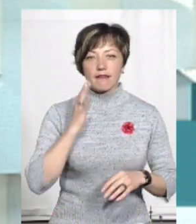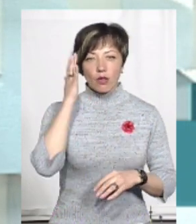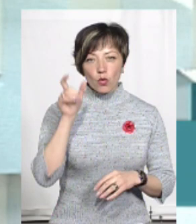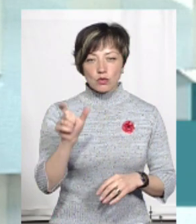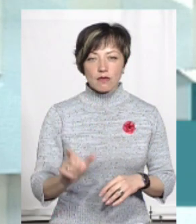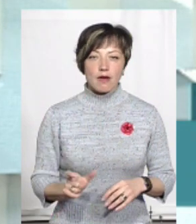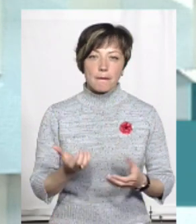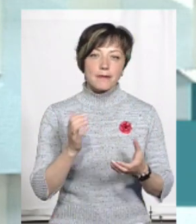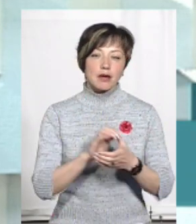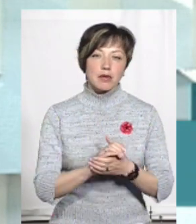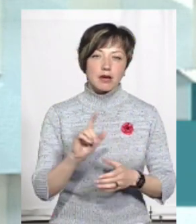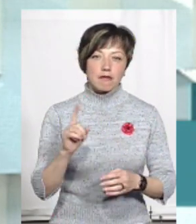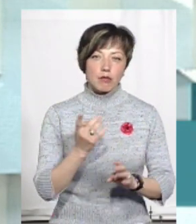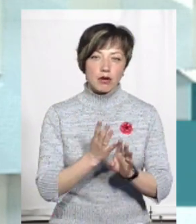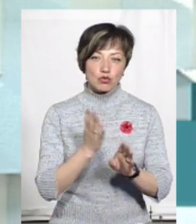примирення в першу чергу це